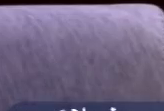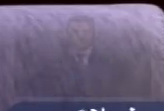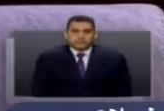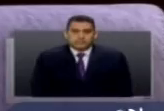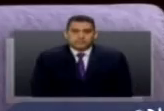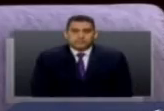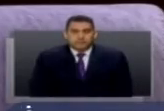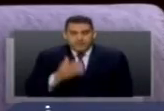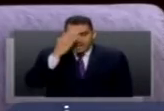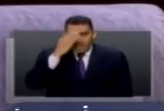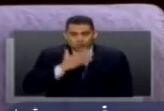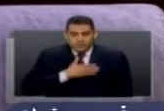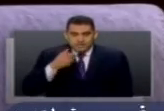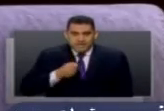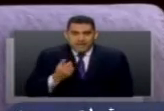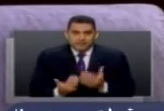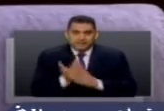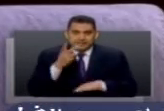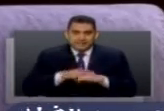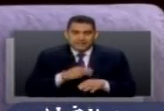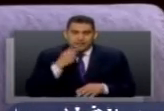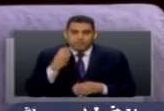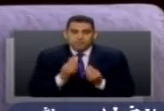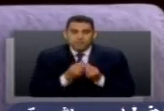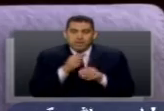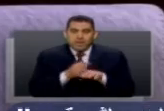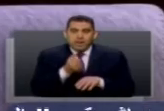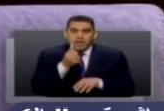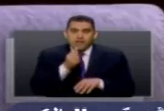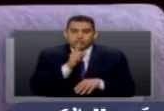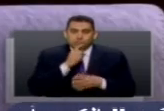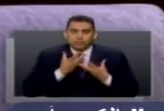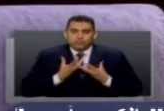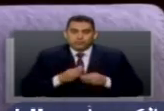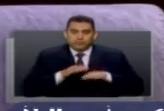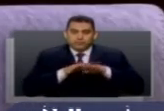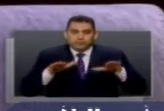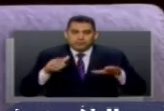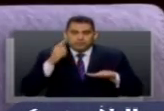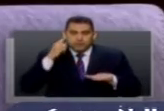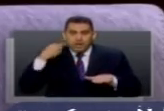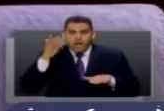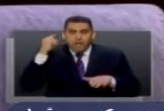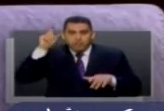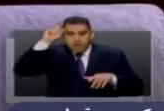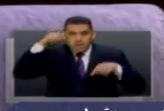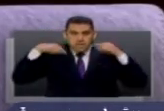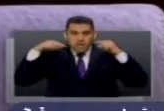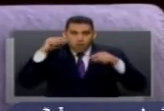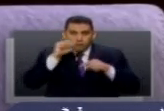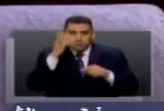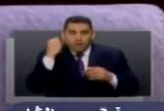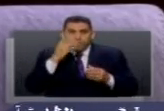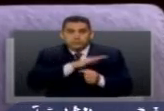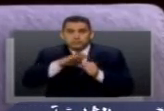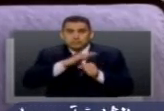اهلا وسهلا بحضراتكم مره اخرى لحظه سكون اواصل مع سيدي الحبيب علي الجفري ما حدث مع يهود بنو قريضه لحد ما حصل